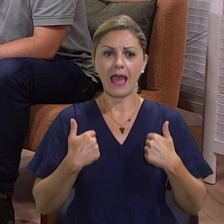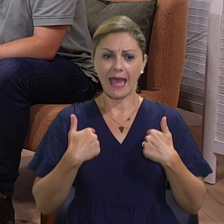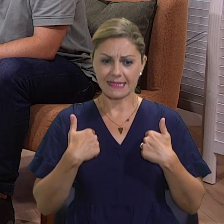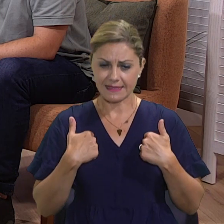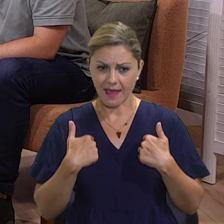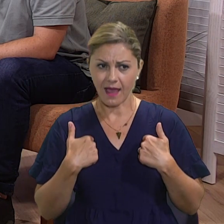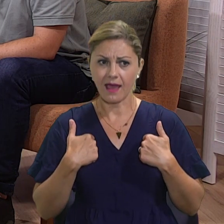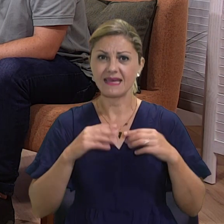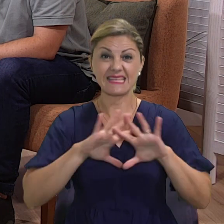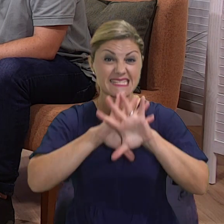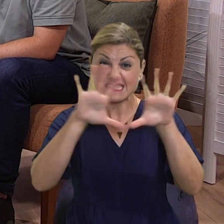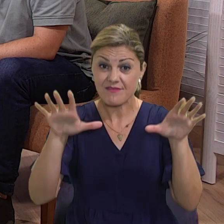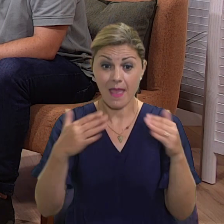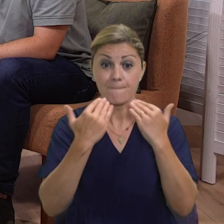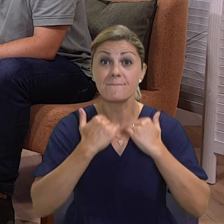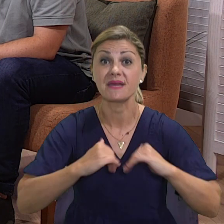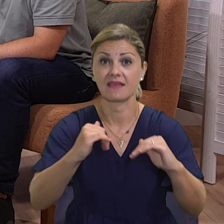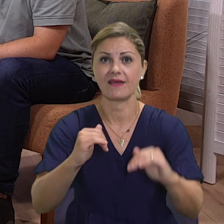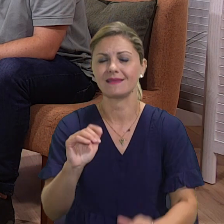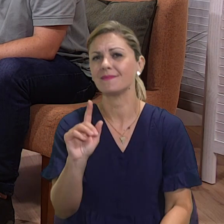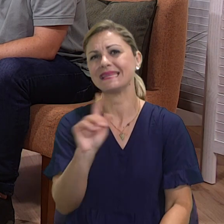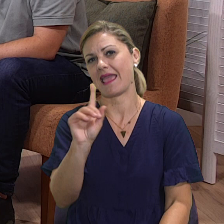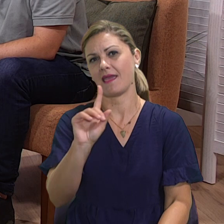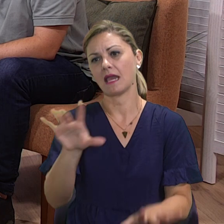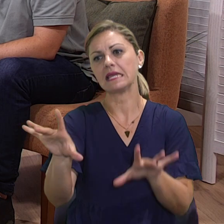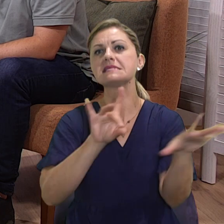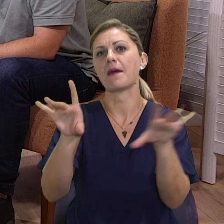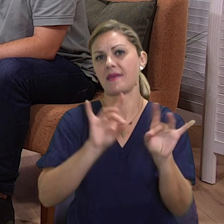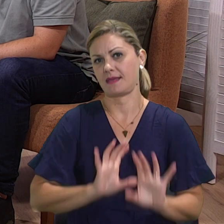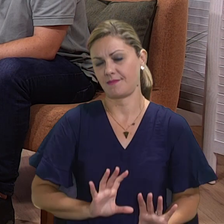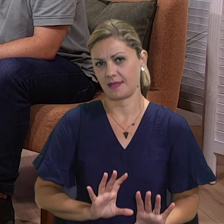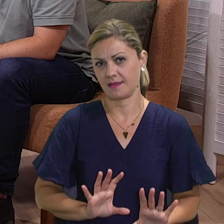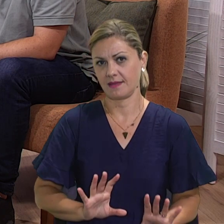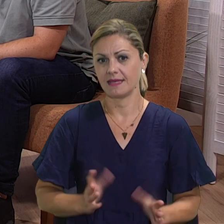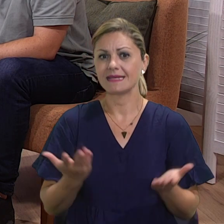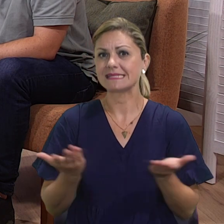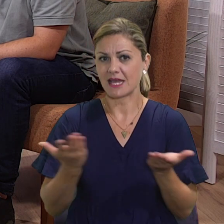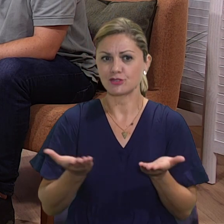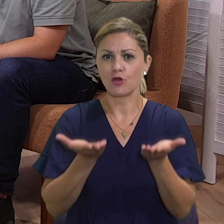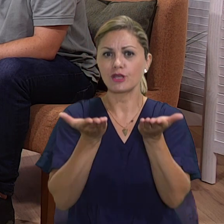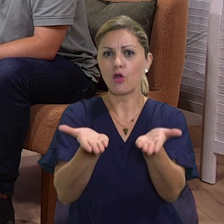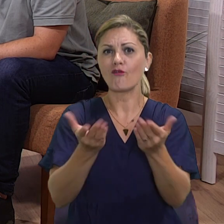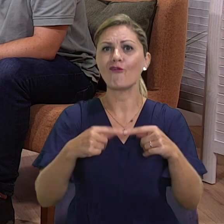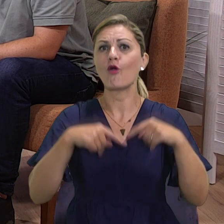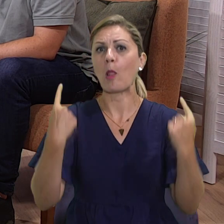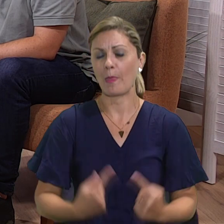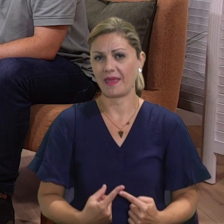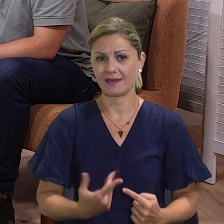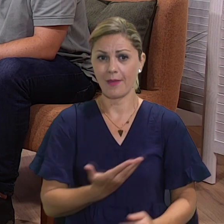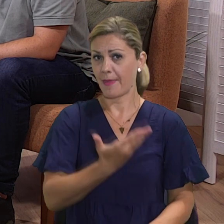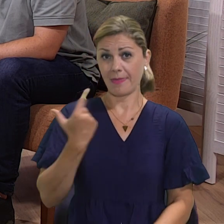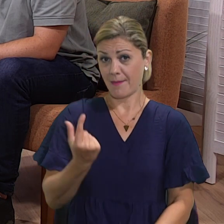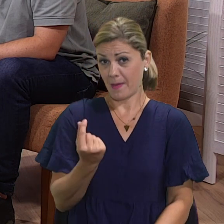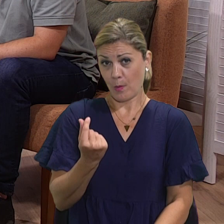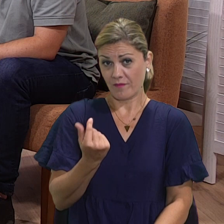onda znaš šta te otprilike zanima. Kad bi ja nastupao svugdje gdje me zovu, onda ne bi drugo treba ništa raditi. Jel? Treba bi raditi jer od